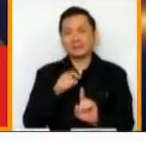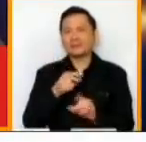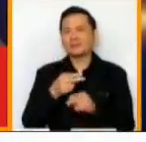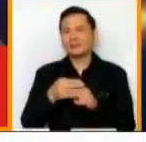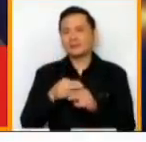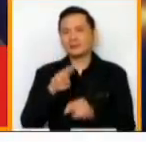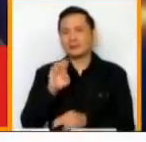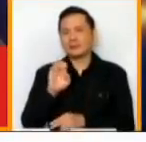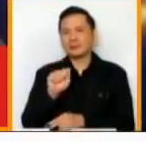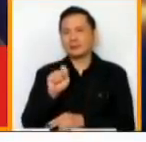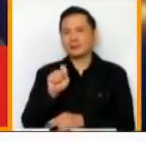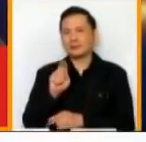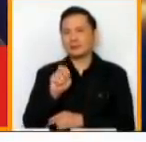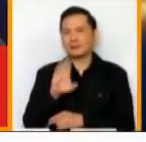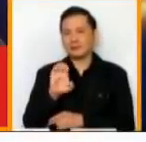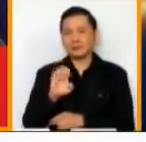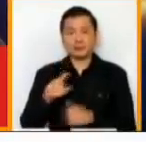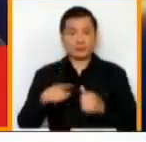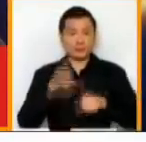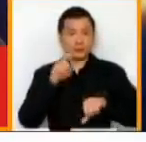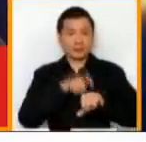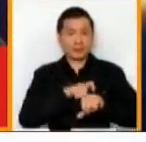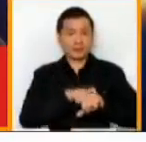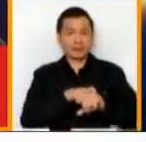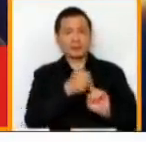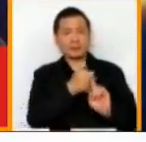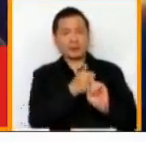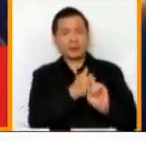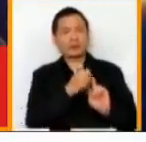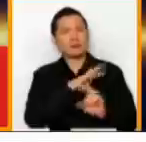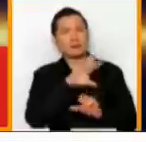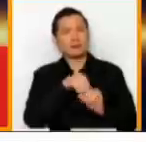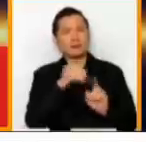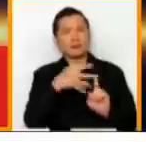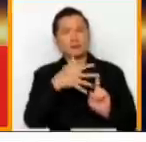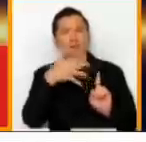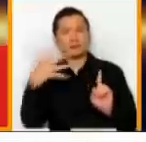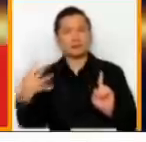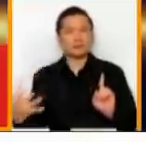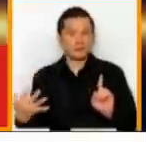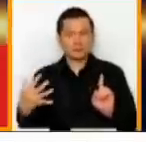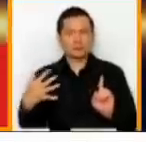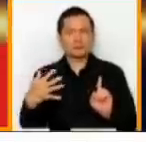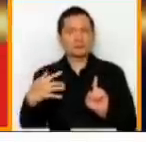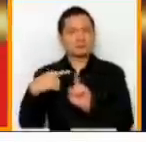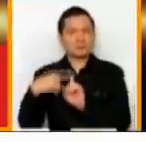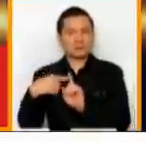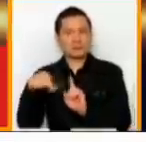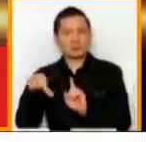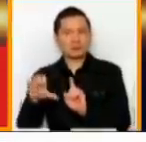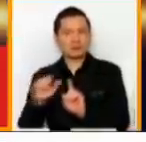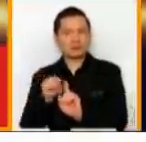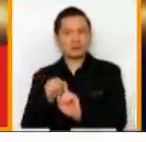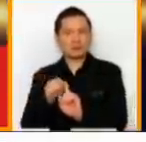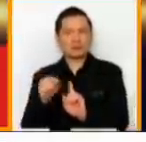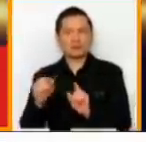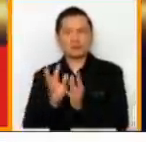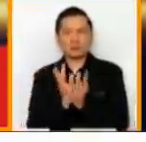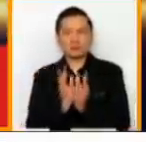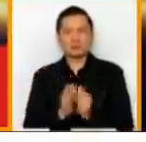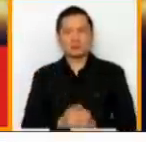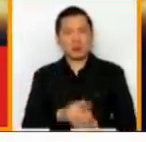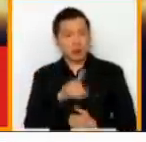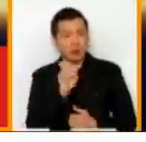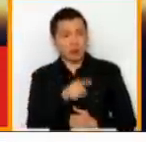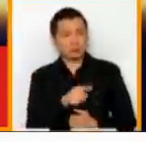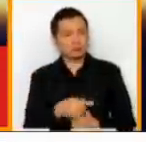Philippines title holder na openly out na member ng LGBT plus community. Sa Q&A portion, tinanong siya kung handa na ba ang Pilipinas